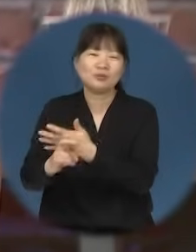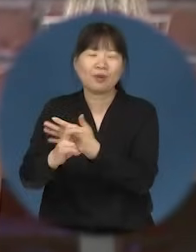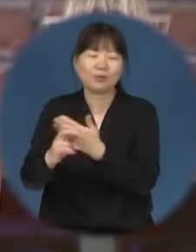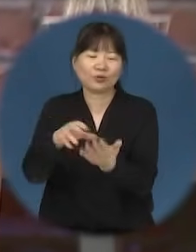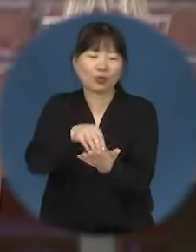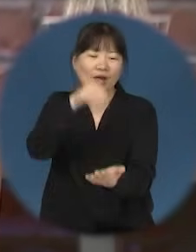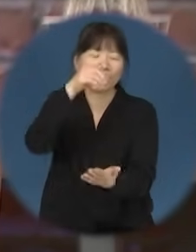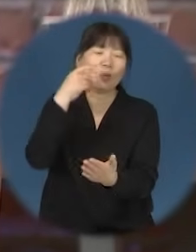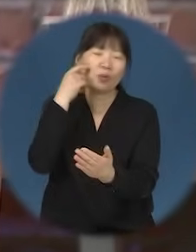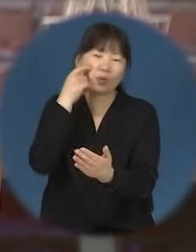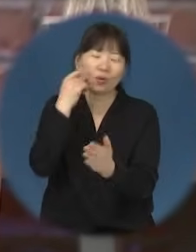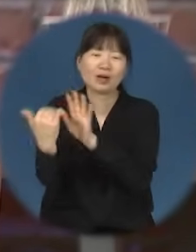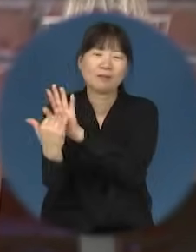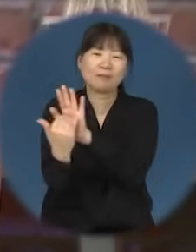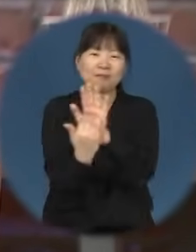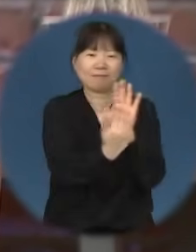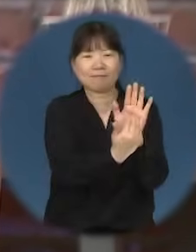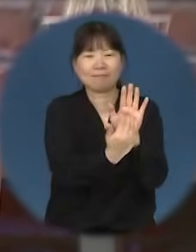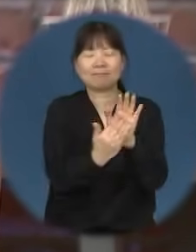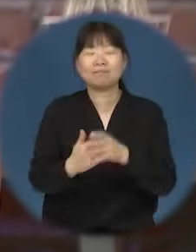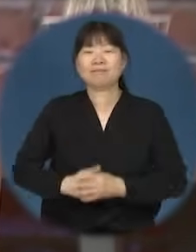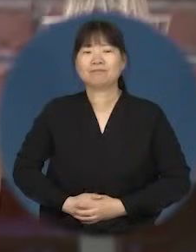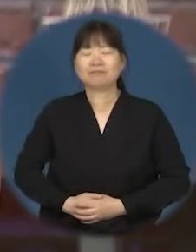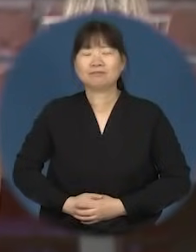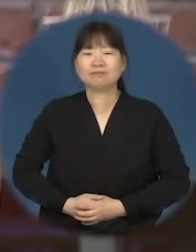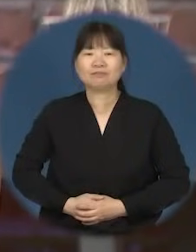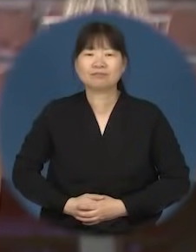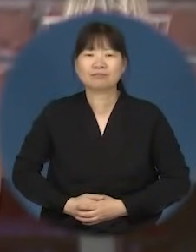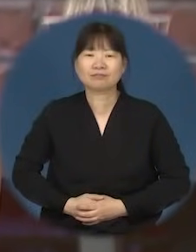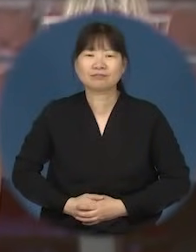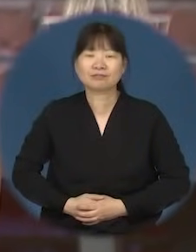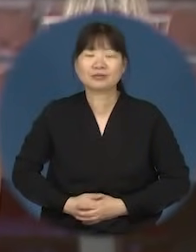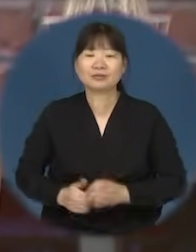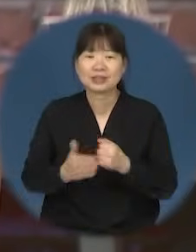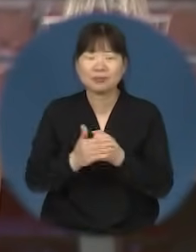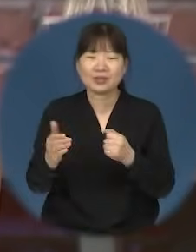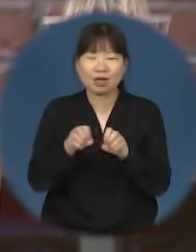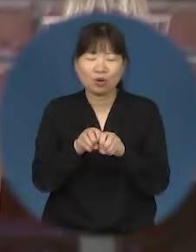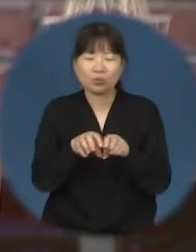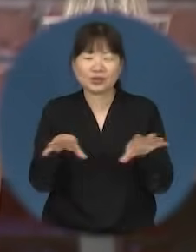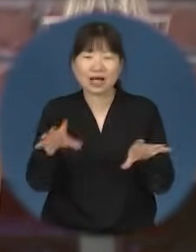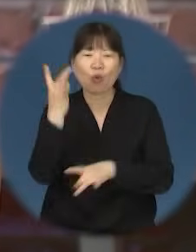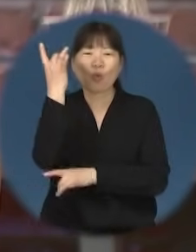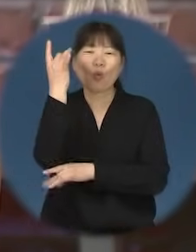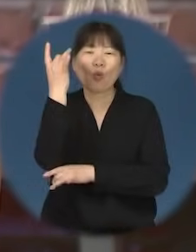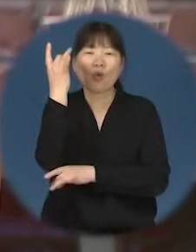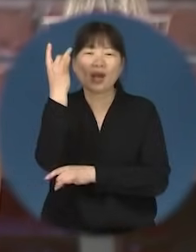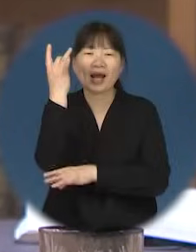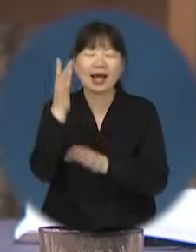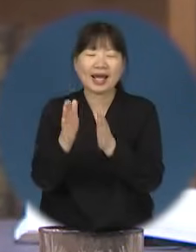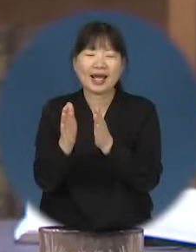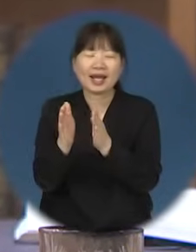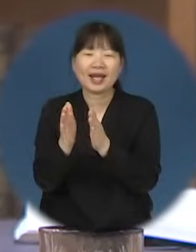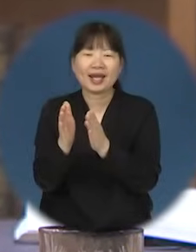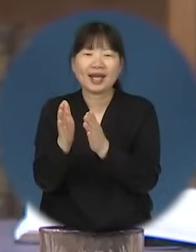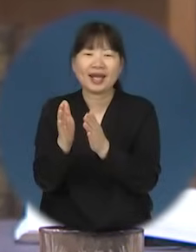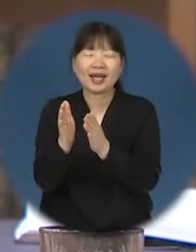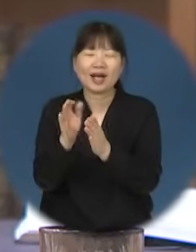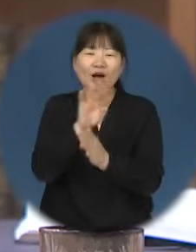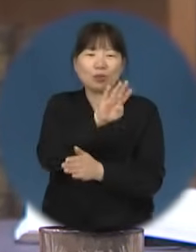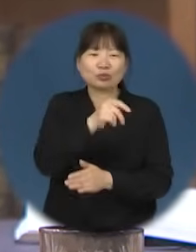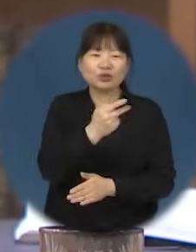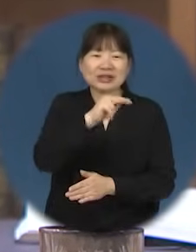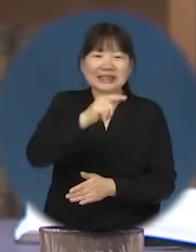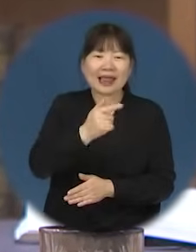못하게 해놓은 시스템이라고 보면 되죠. 그래서 분산 원장 기술이다 뭐 이렇게 어려운 말로는 하죠. 그 너무 어려워요.